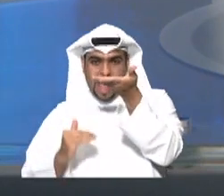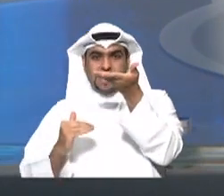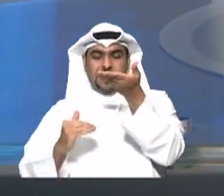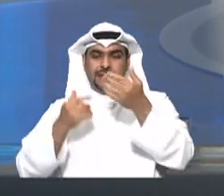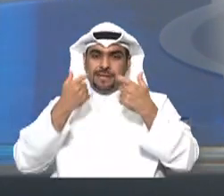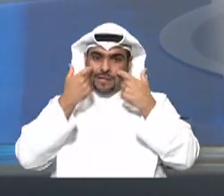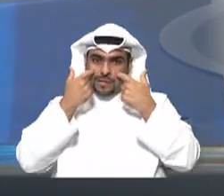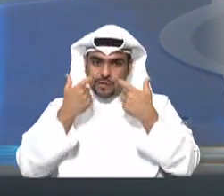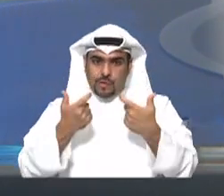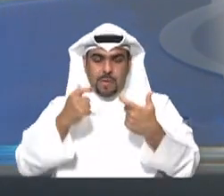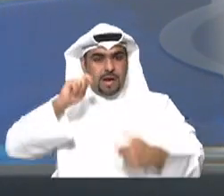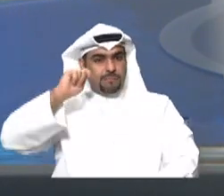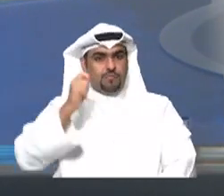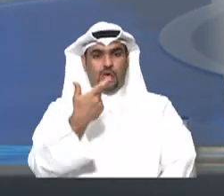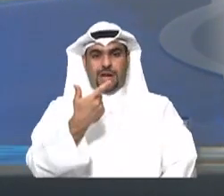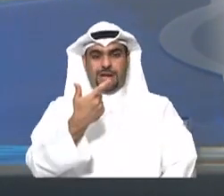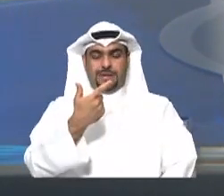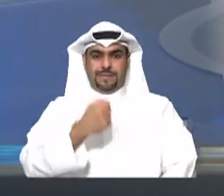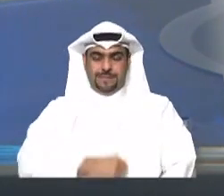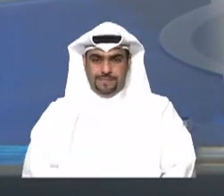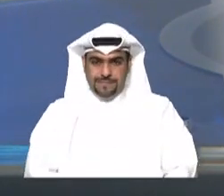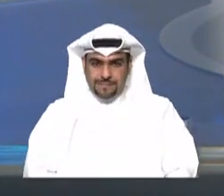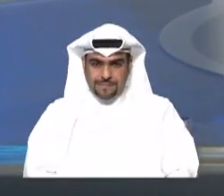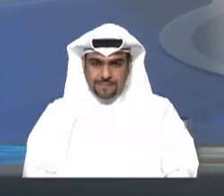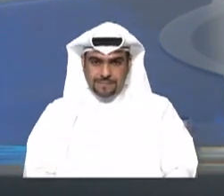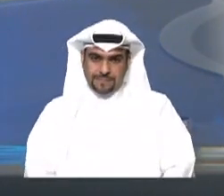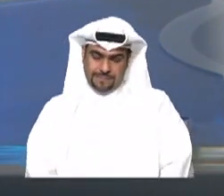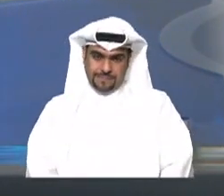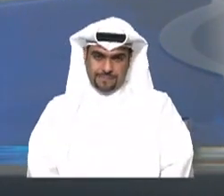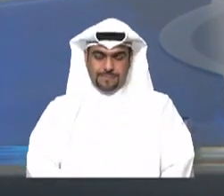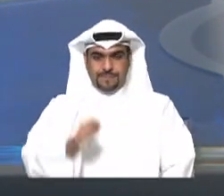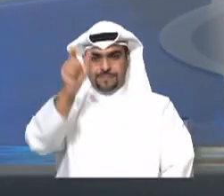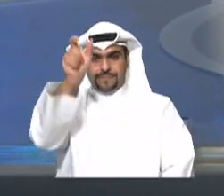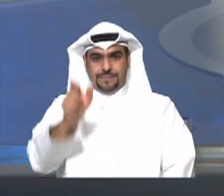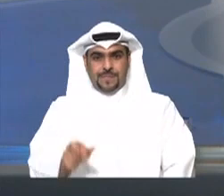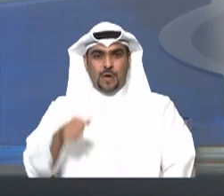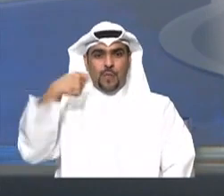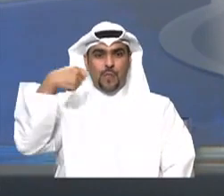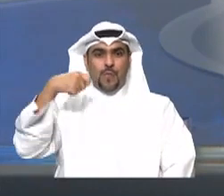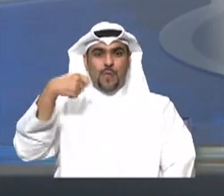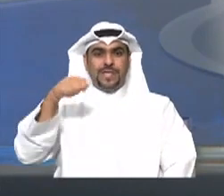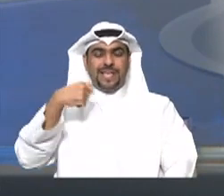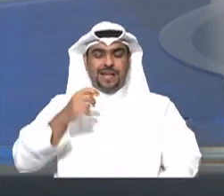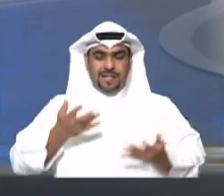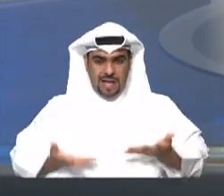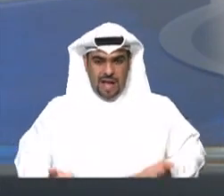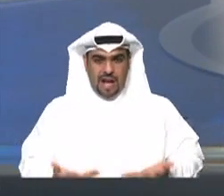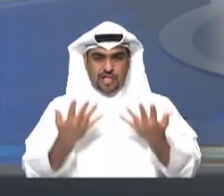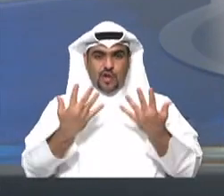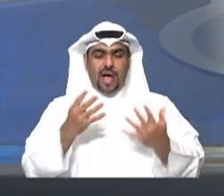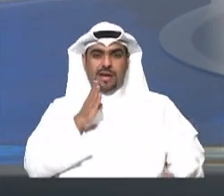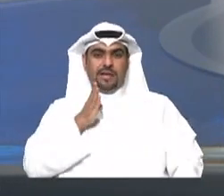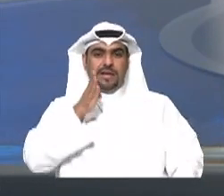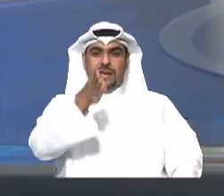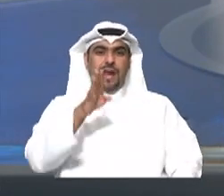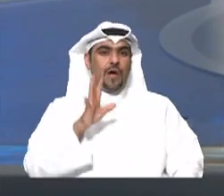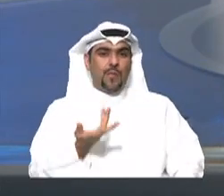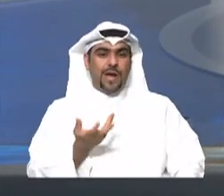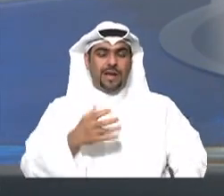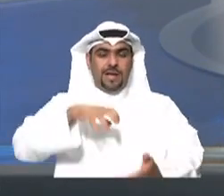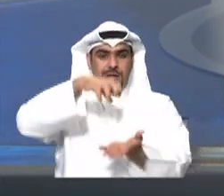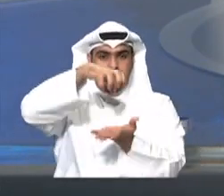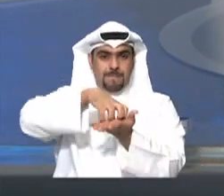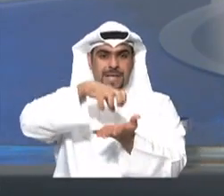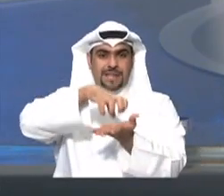التحتية وتسريع الخدمات في كافة المحافظات. نعم، جاء ذلك خلال جولة الوزيرة بوغماز بمعية ممثلين عن